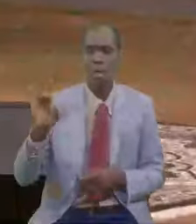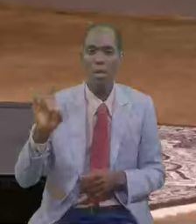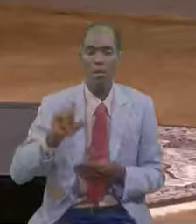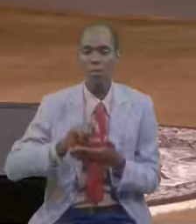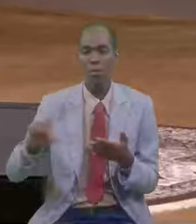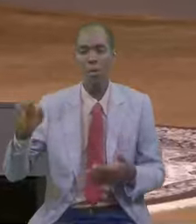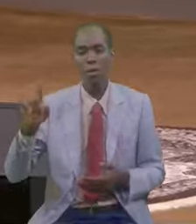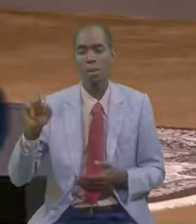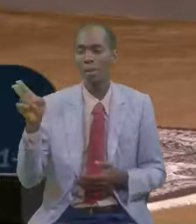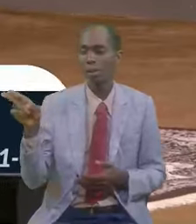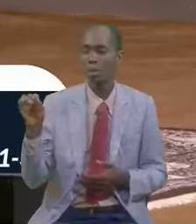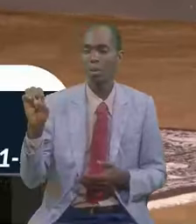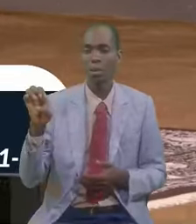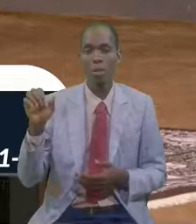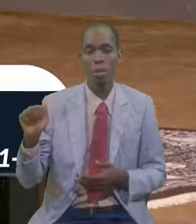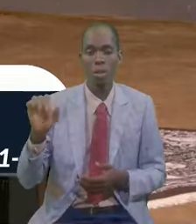Osée